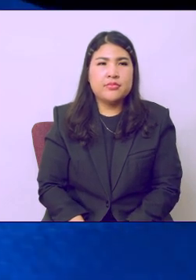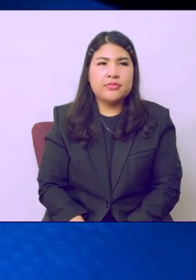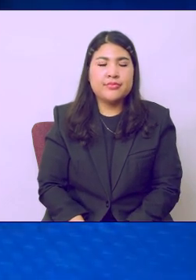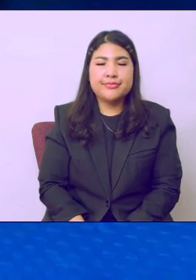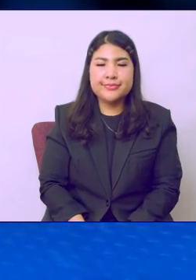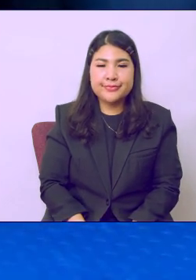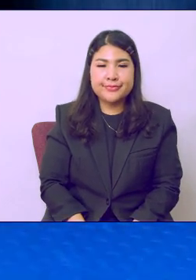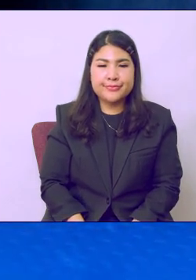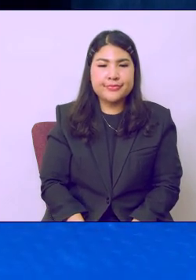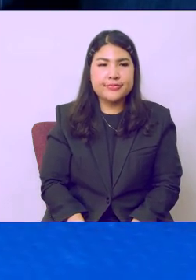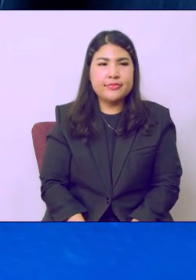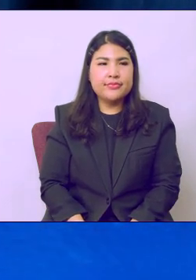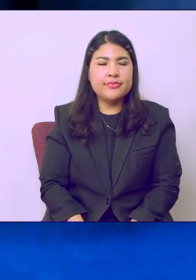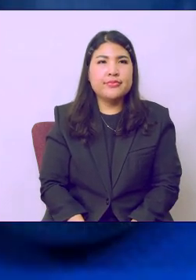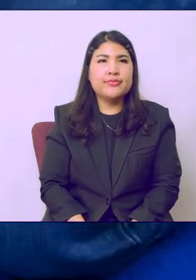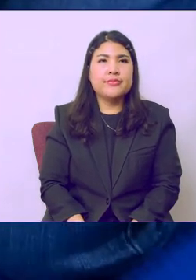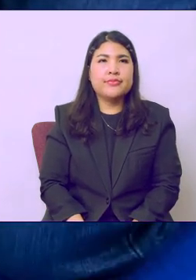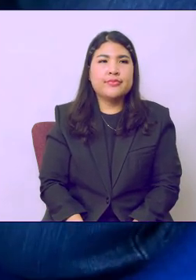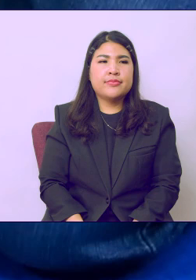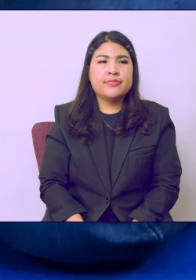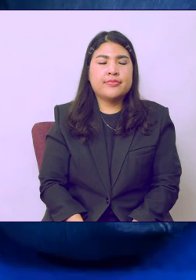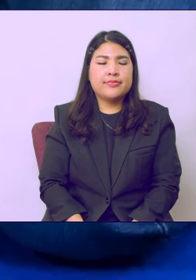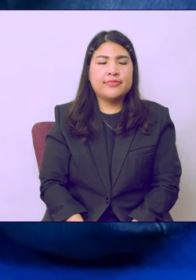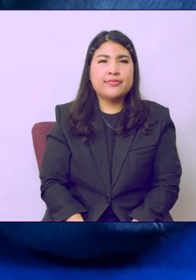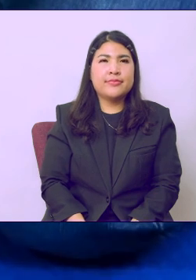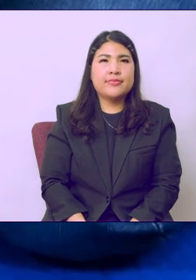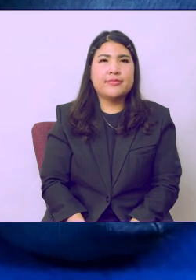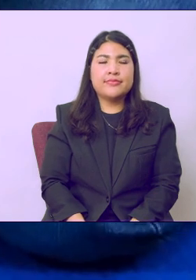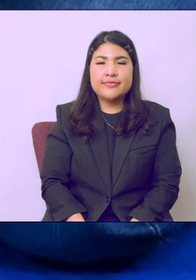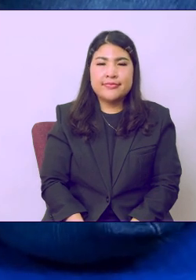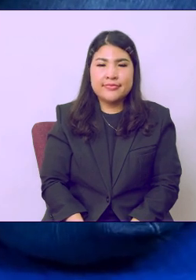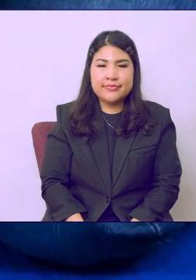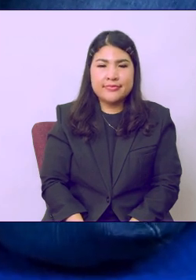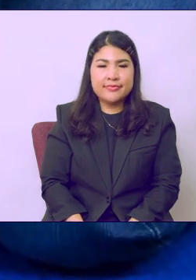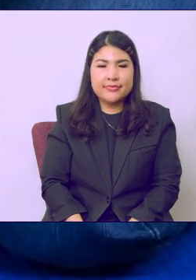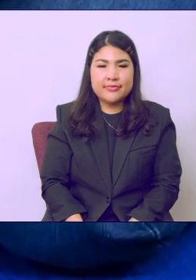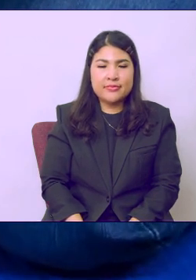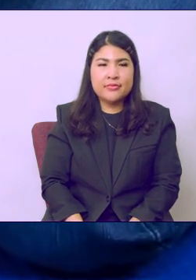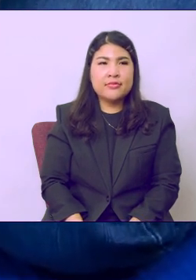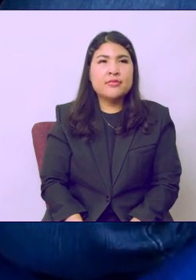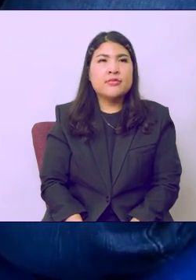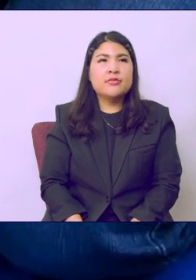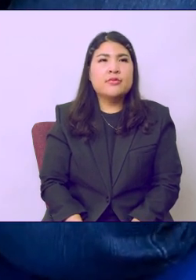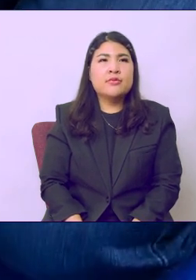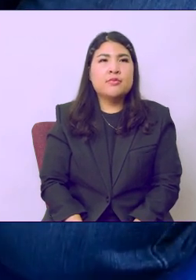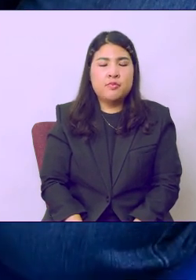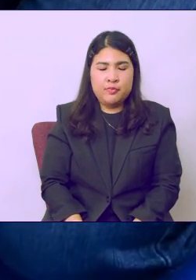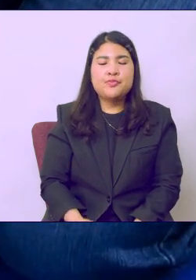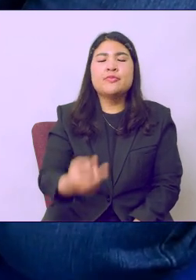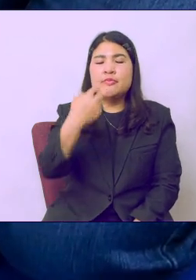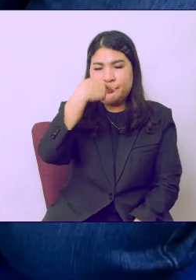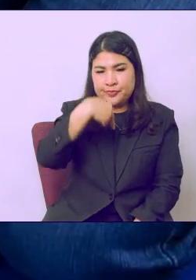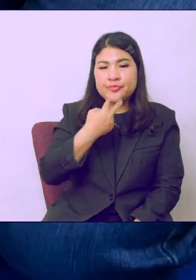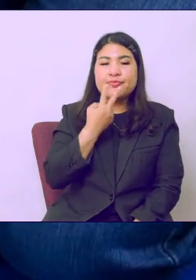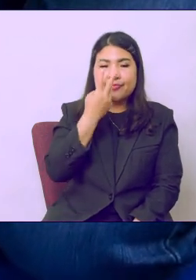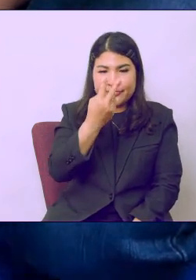ตุ๋งดีกว่าช่วยนะครับขอนะครับอ่า 10ครั้งเนาะหายใจเข้าก่อนแล้ว